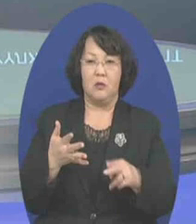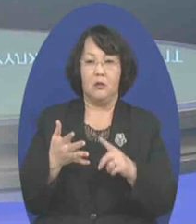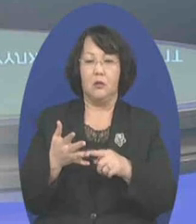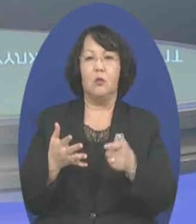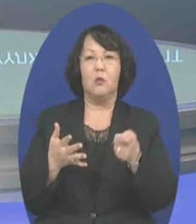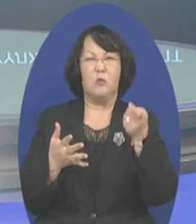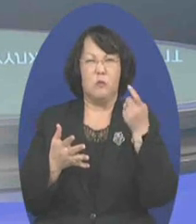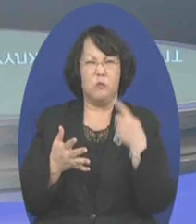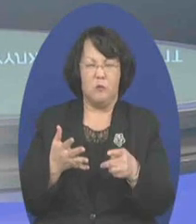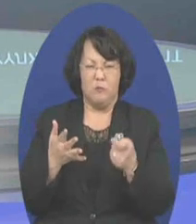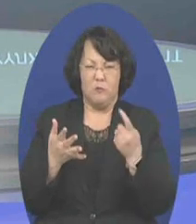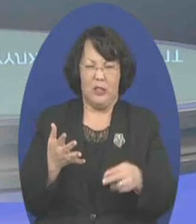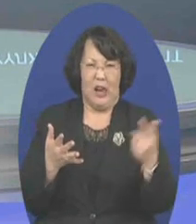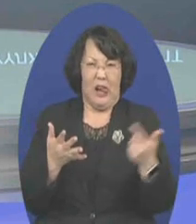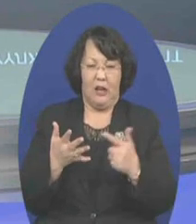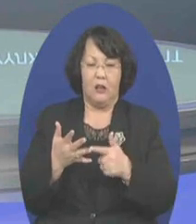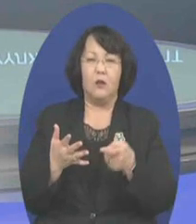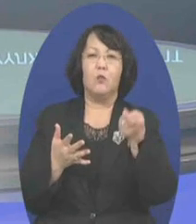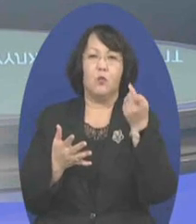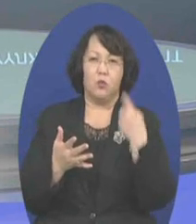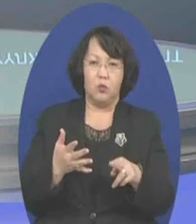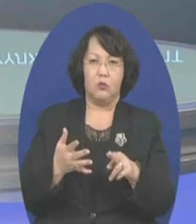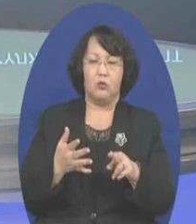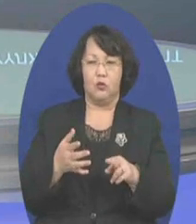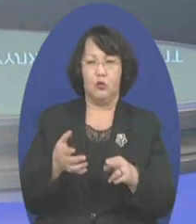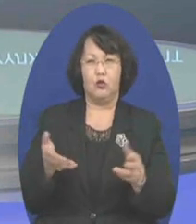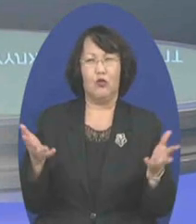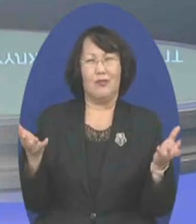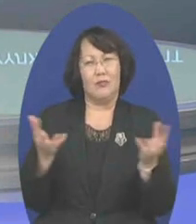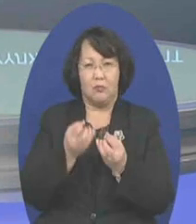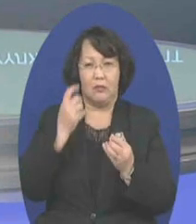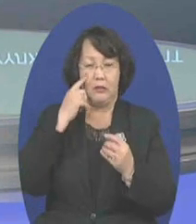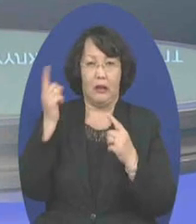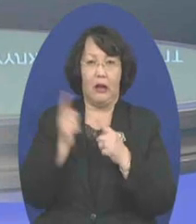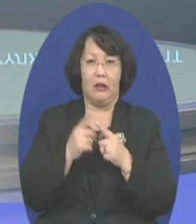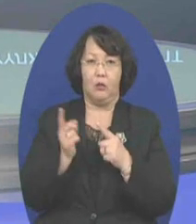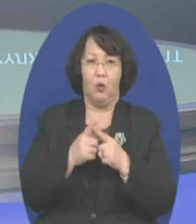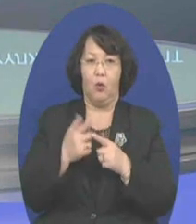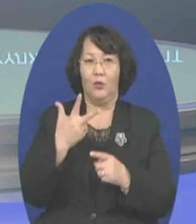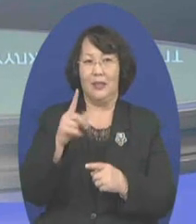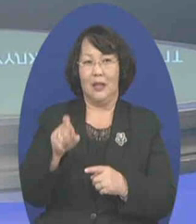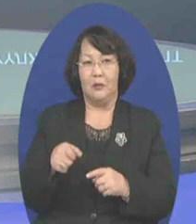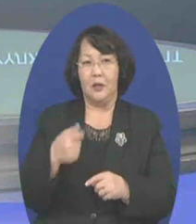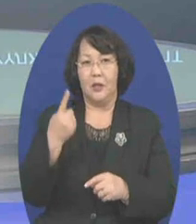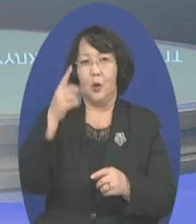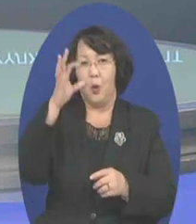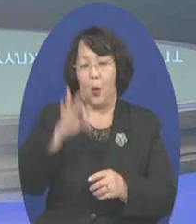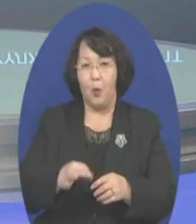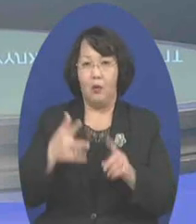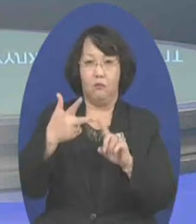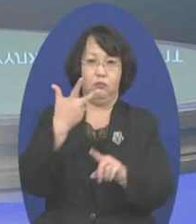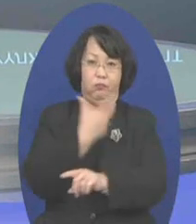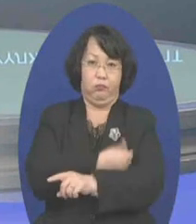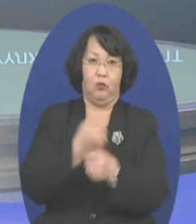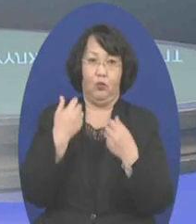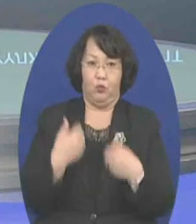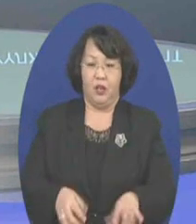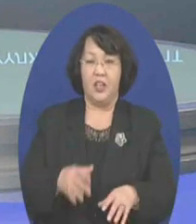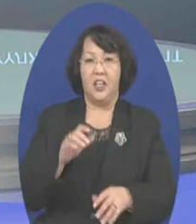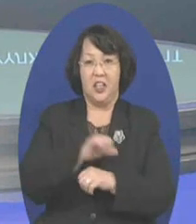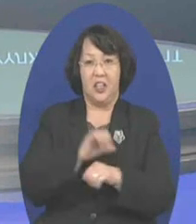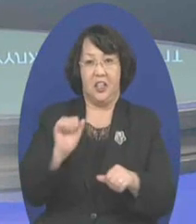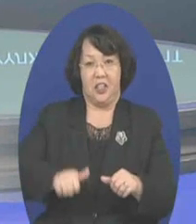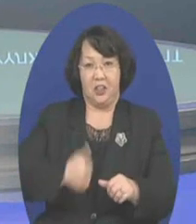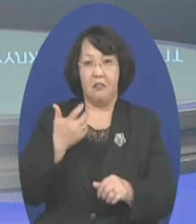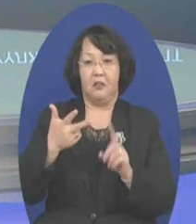тоо буурахгүй байгаа юм байна. 11-р сарын 28-ны байдлаар нийслэлийн хүн амын зорилт бүлгийн 31.1% нь нэмэлт тунд хамрагдаад байгаа бөгөөд иргэдийн идэвх